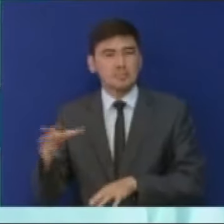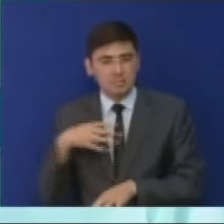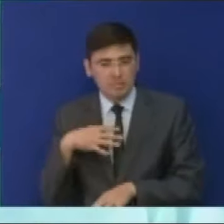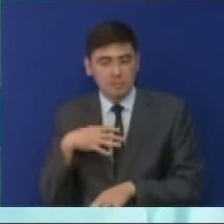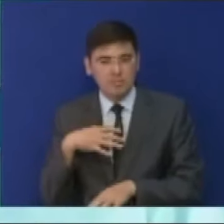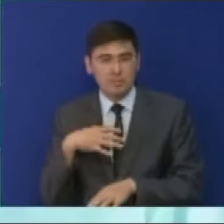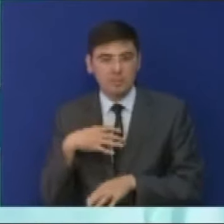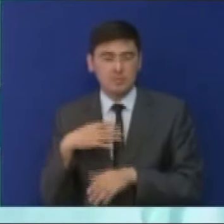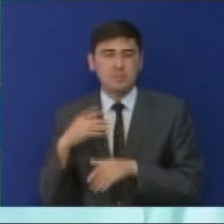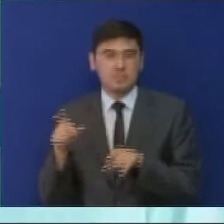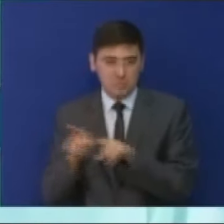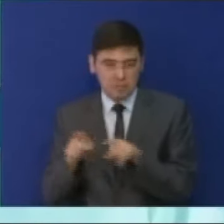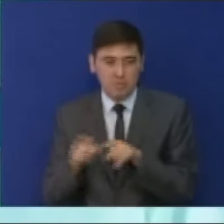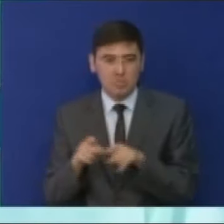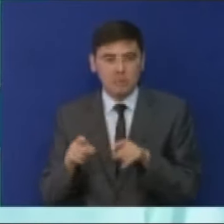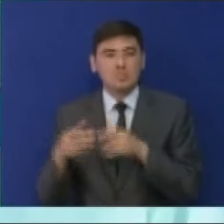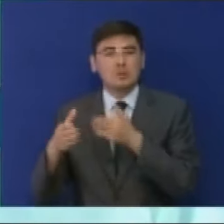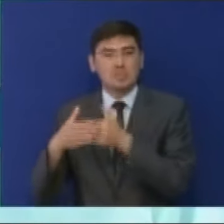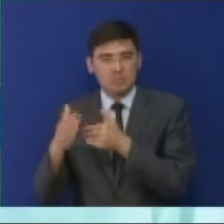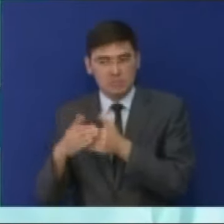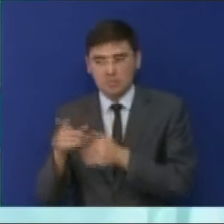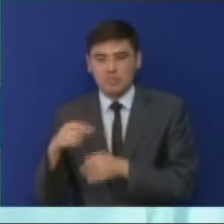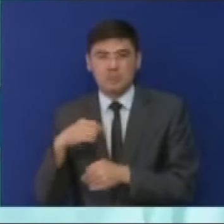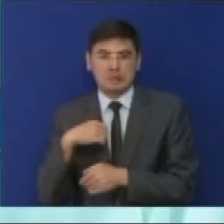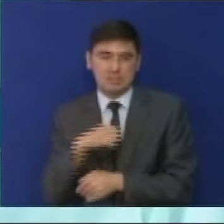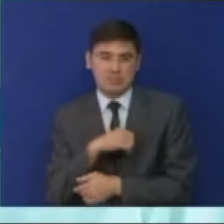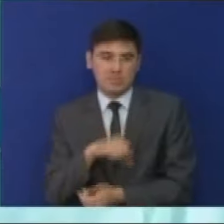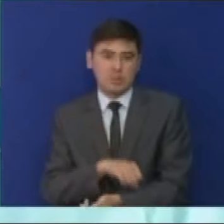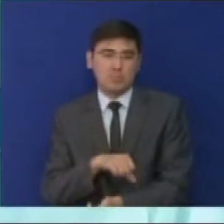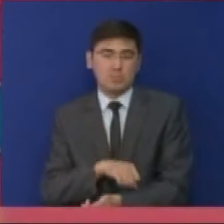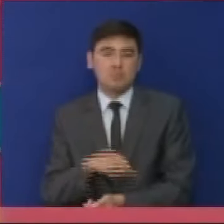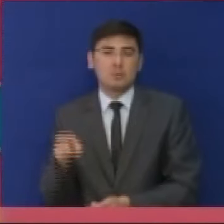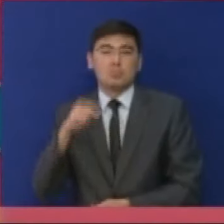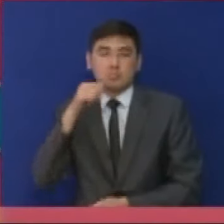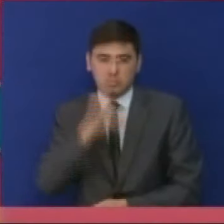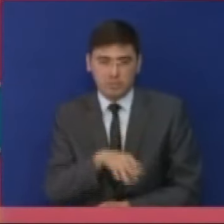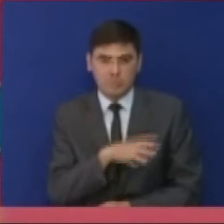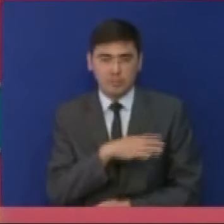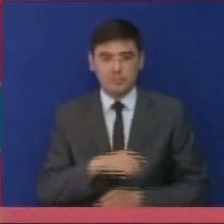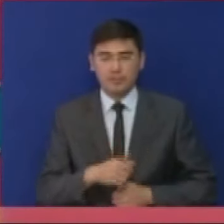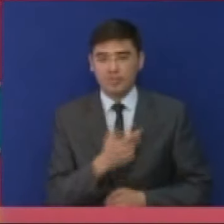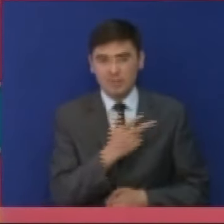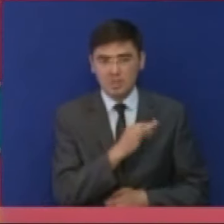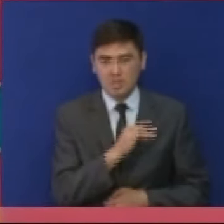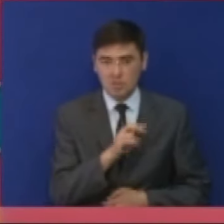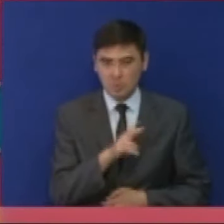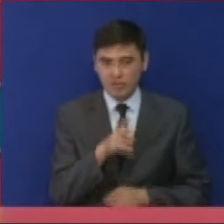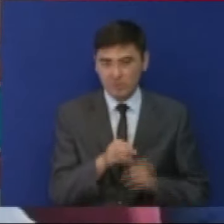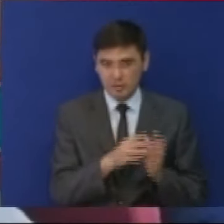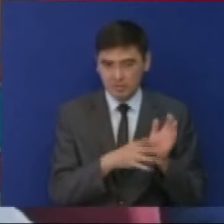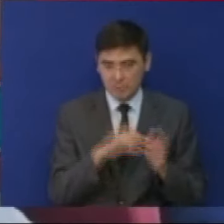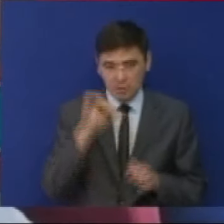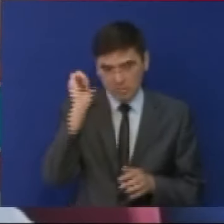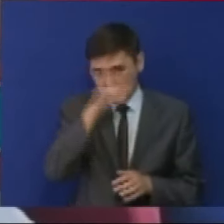уголовной ответственности, также употреблял данные наркотические средства. 3 июля 2019 года